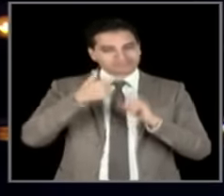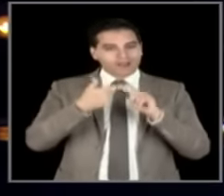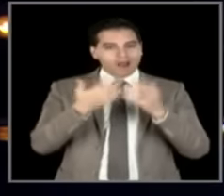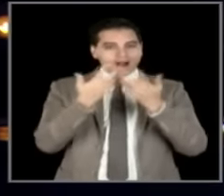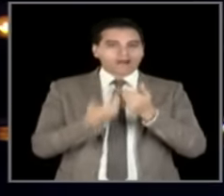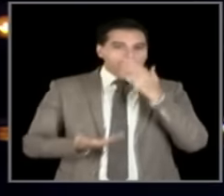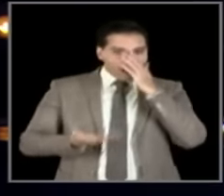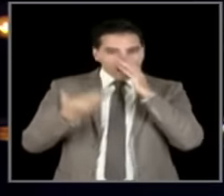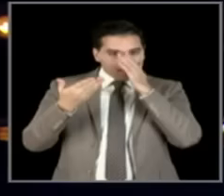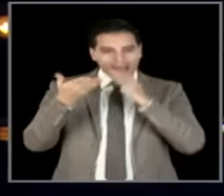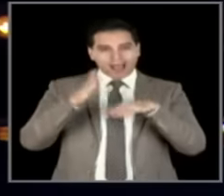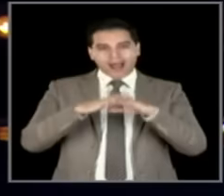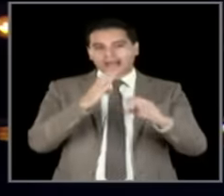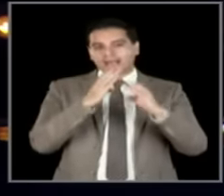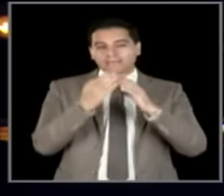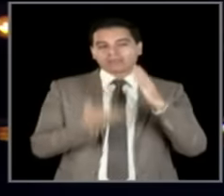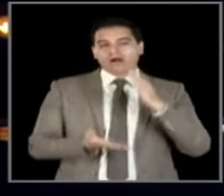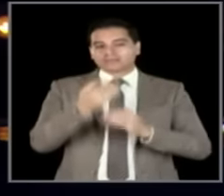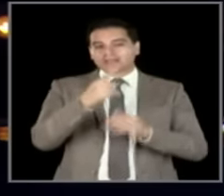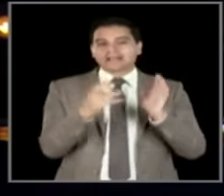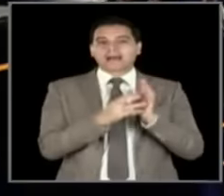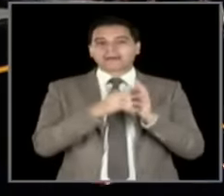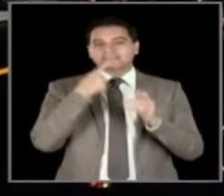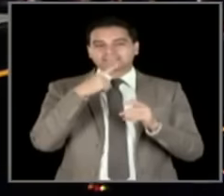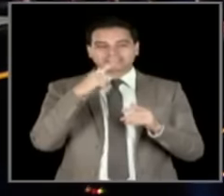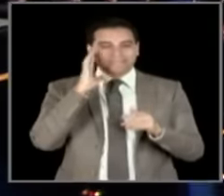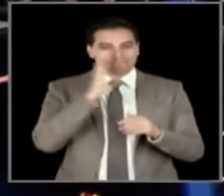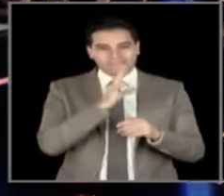في التصفيات، نرحب كلنا بجامعة الإسكندرية.